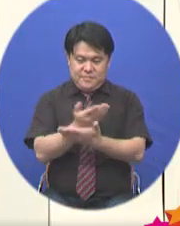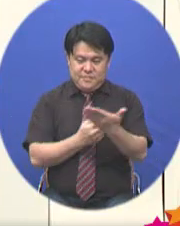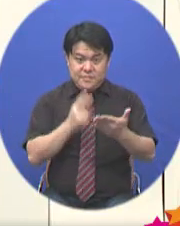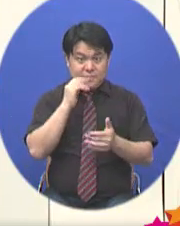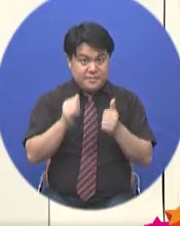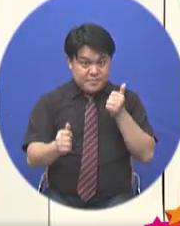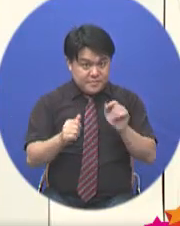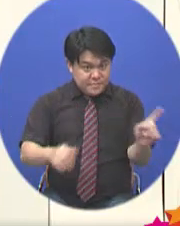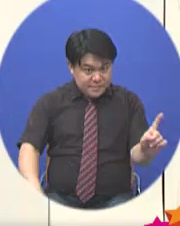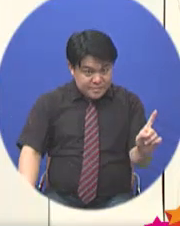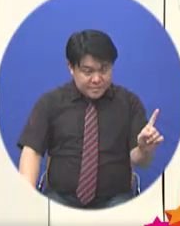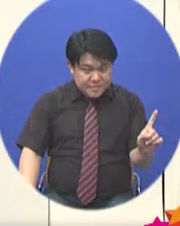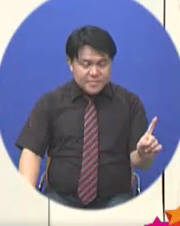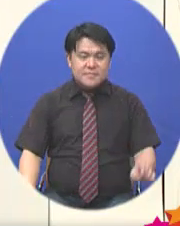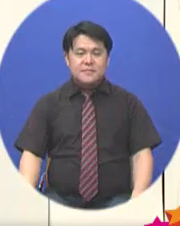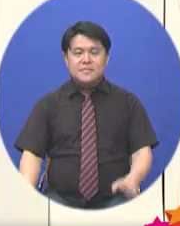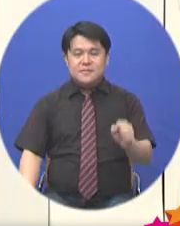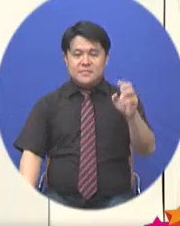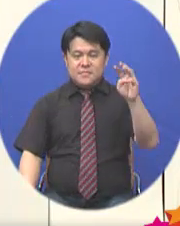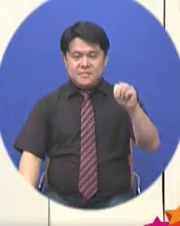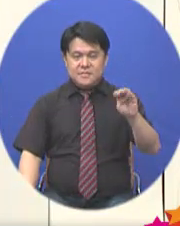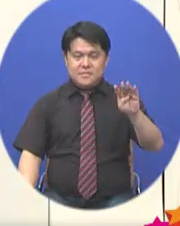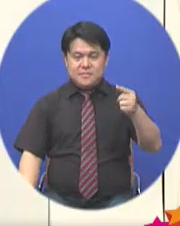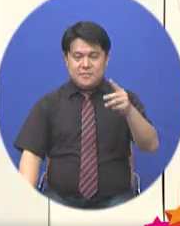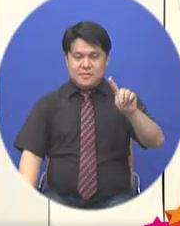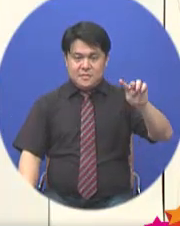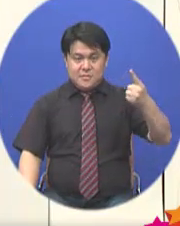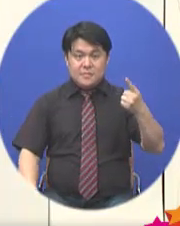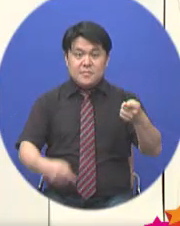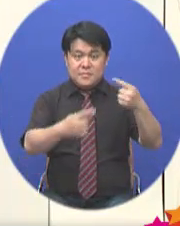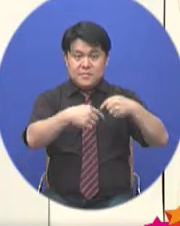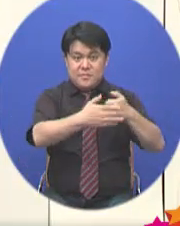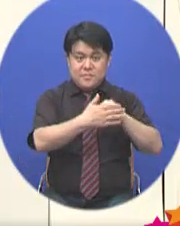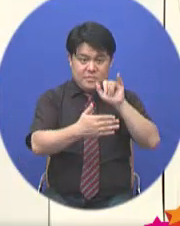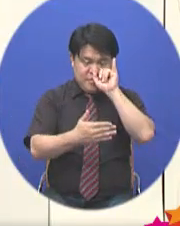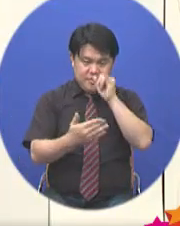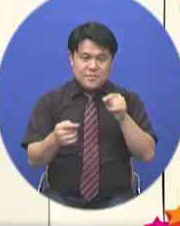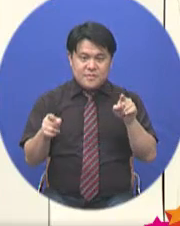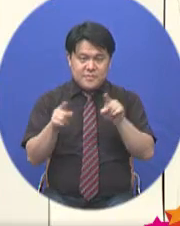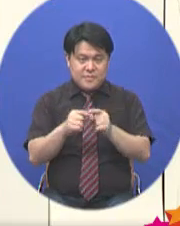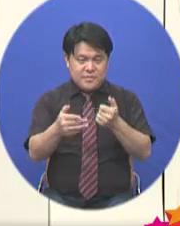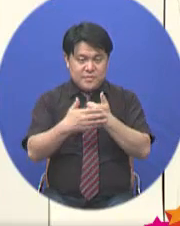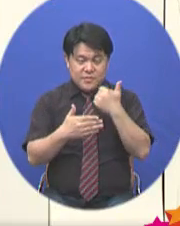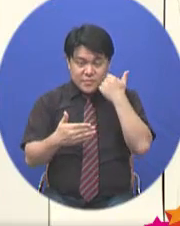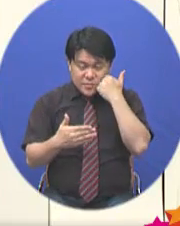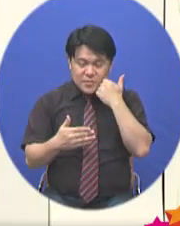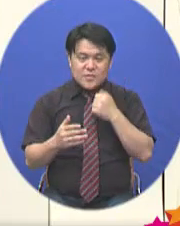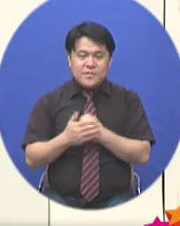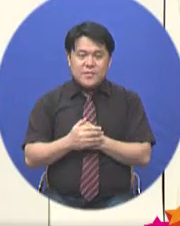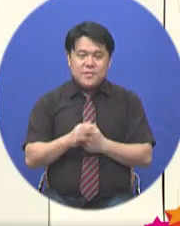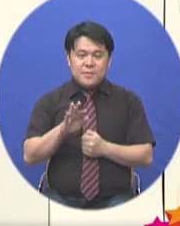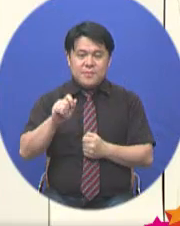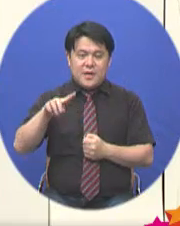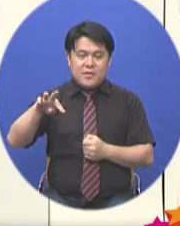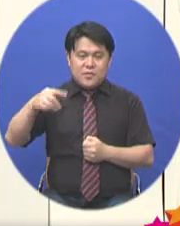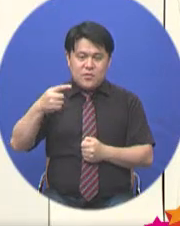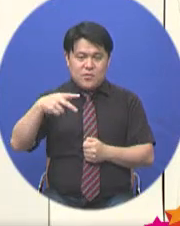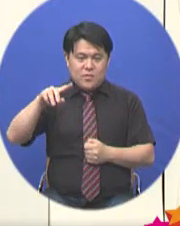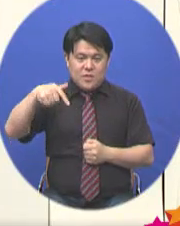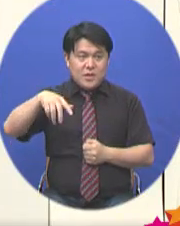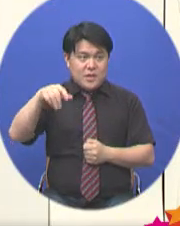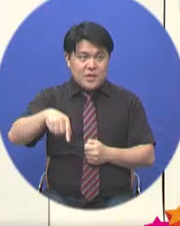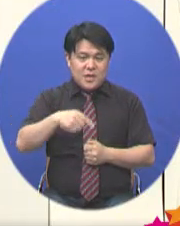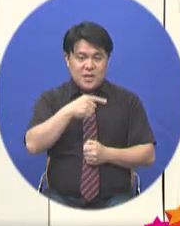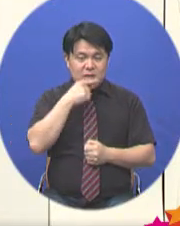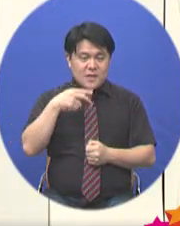나눔 노래자랑은 네? SM 브라보와 함께 진행되었고요. 예? 함께 해주신 분들에게는 반도넷에서